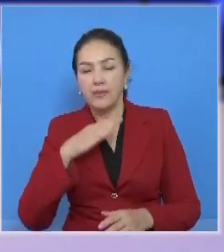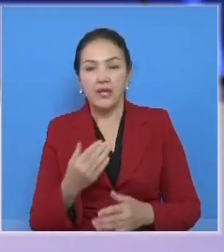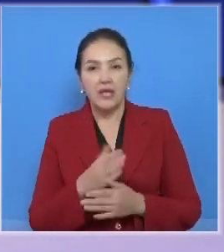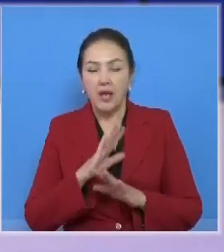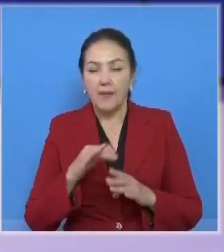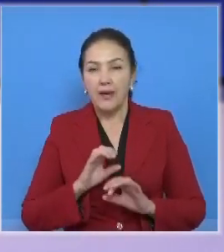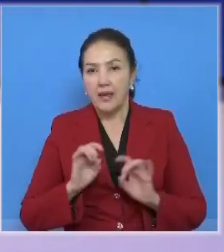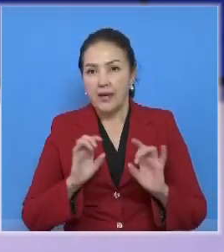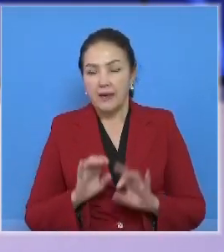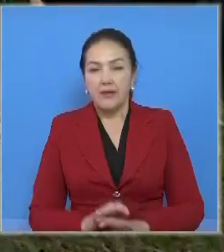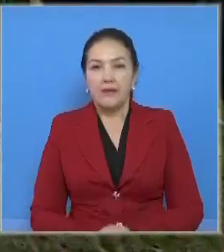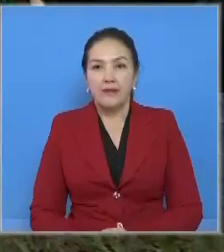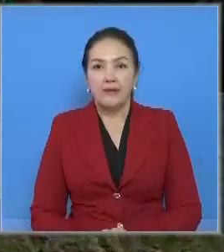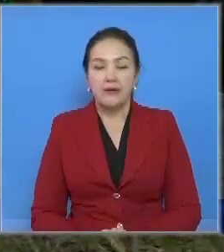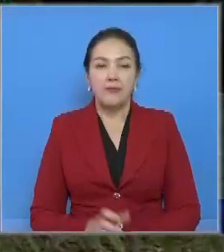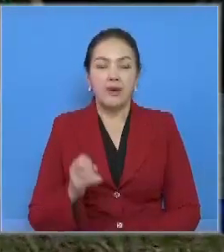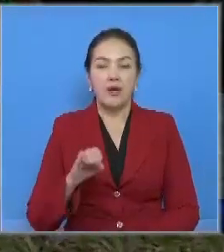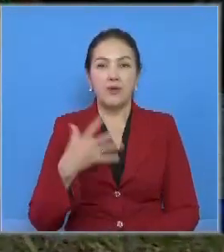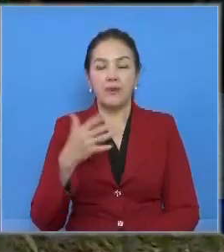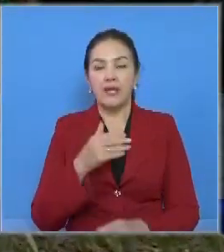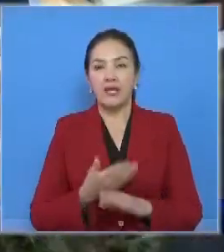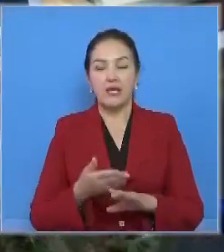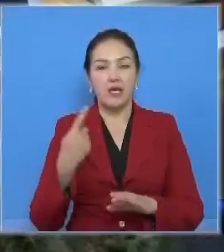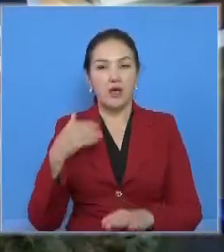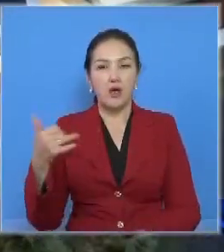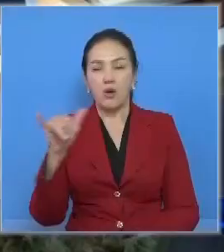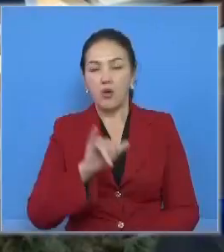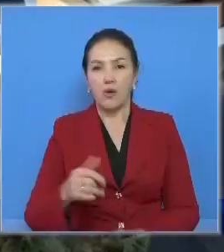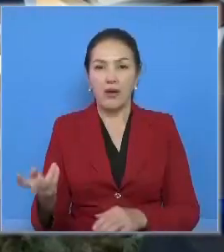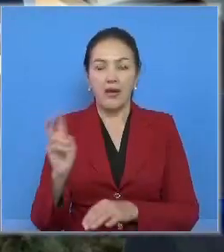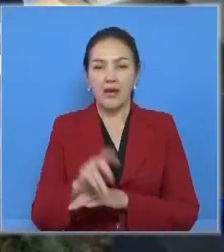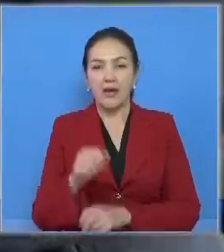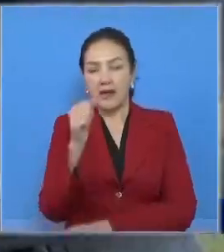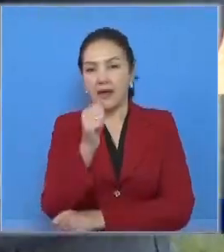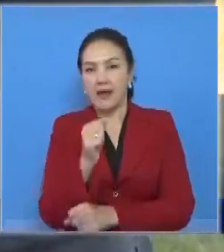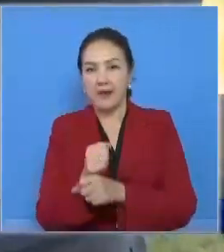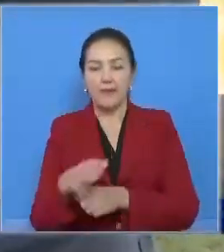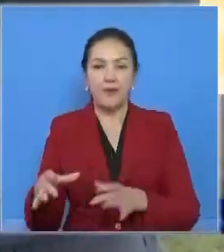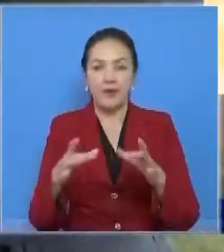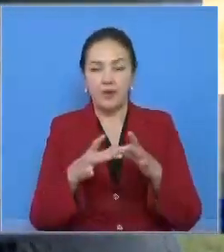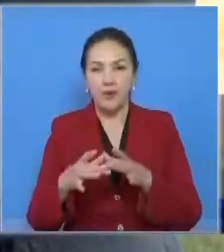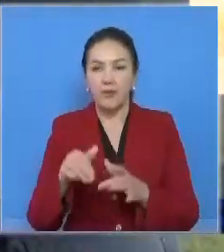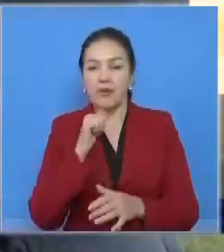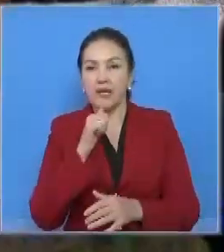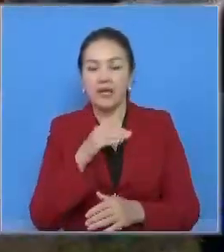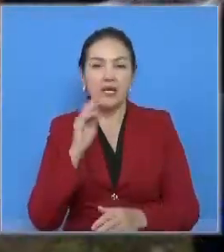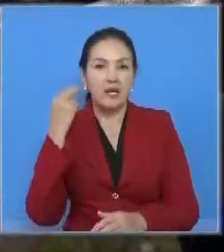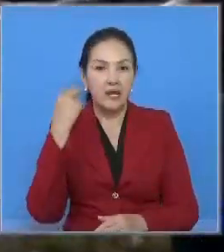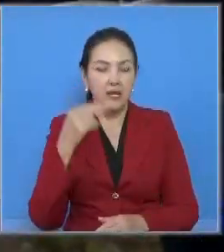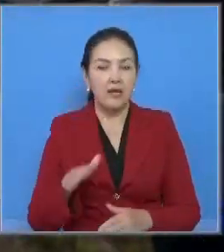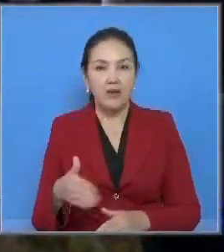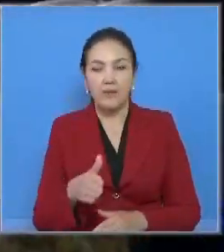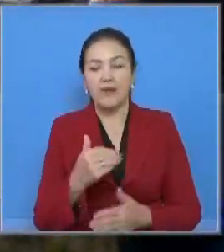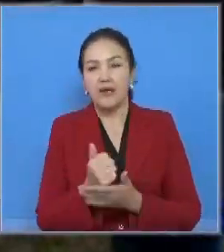емес екенін атап өтті. Маусымның 5-нен бері Оралдан келген ғылыми қызметкерлер аймақтағы айдындарды зерттеп жүр. Судың сапасын, балық